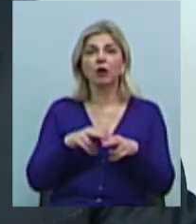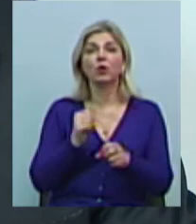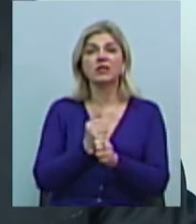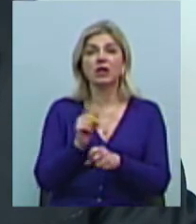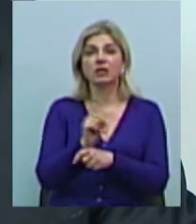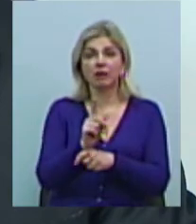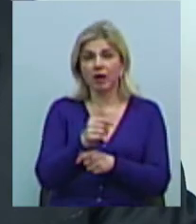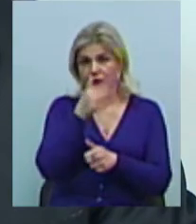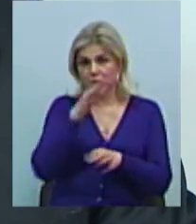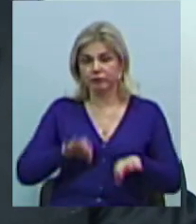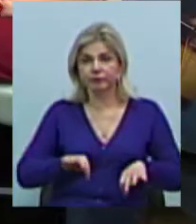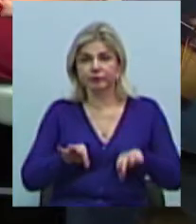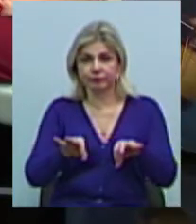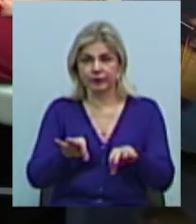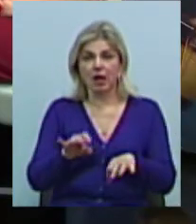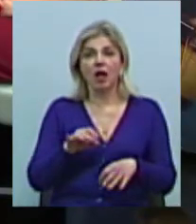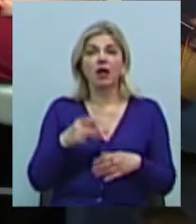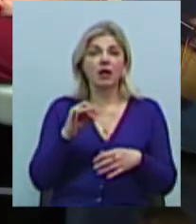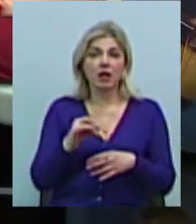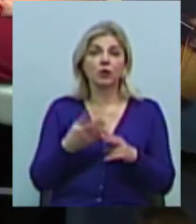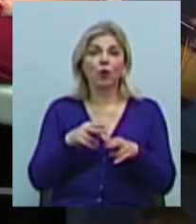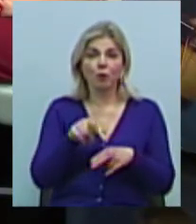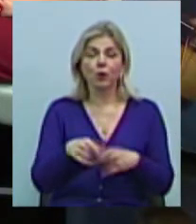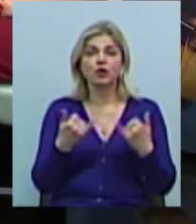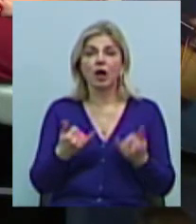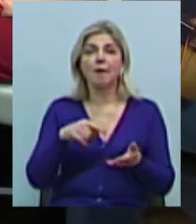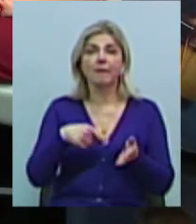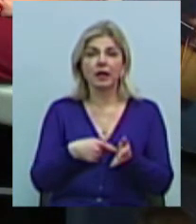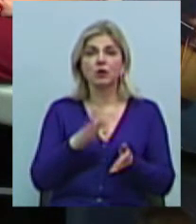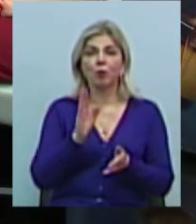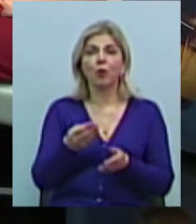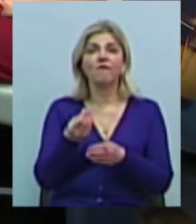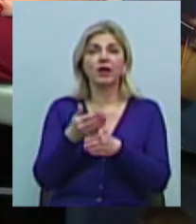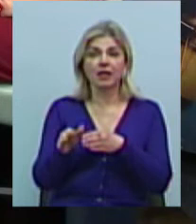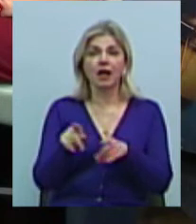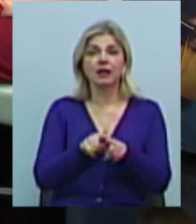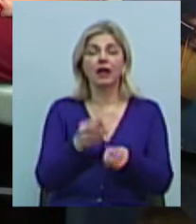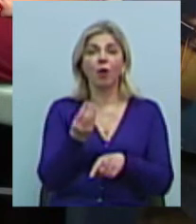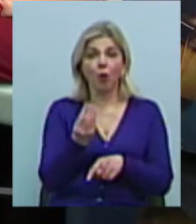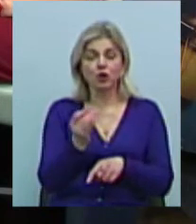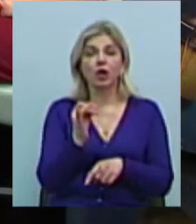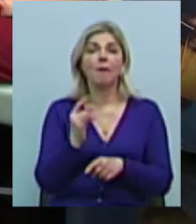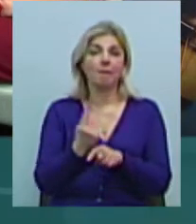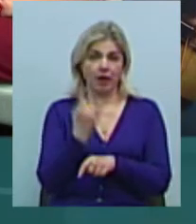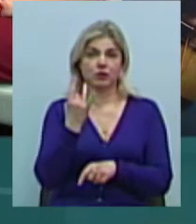змогу заїхати коляскам. Тому зараз місто буде виділяти такі кошти, і ми вперше